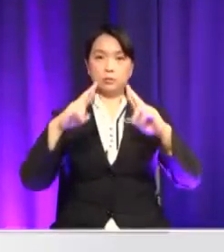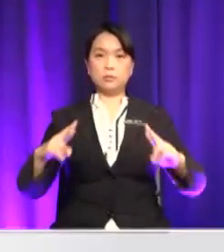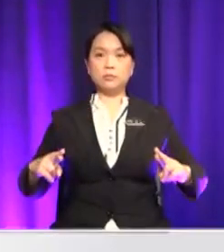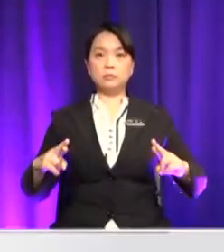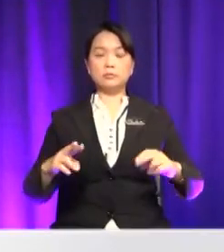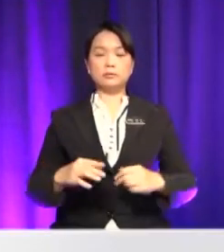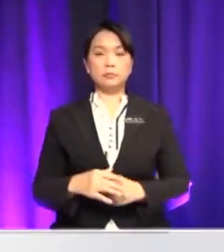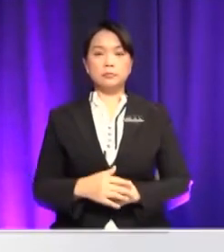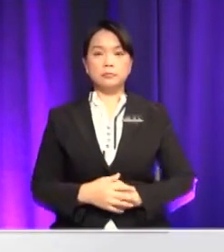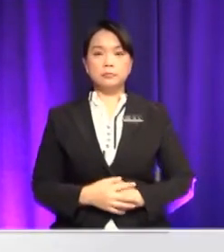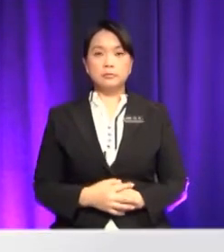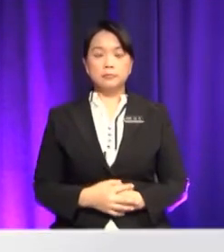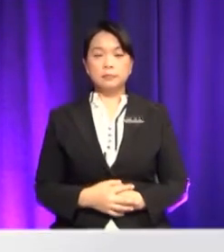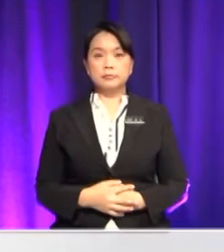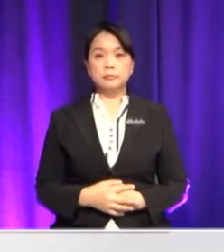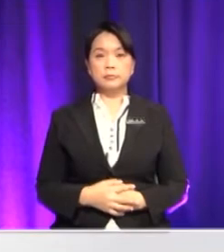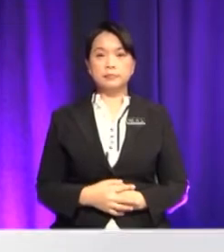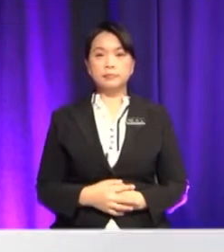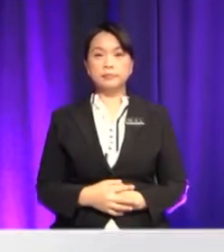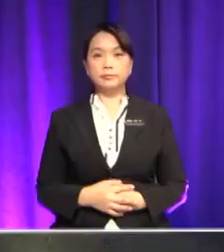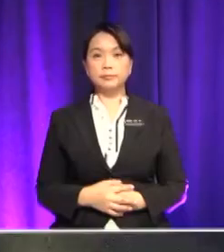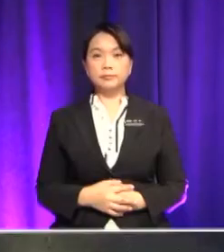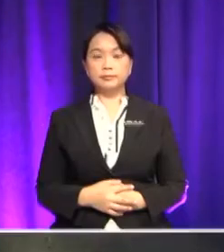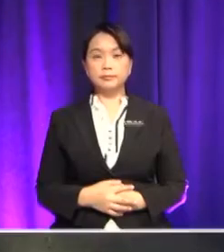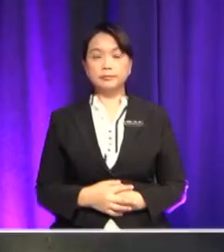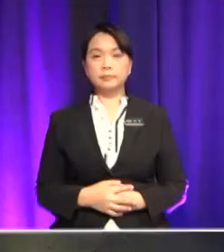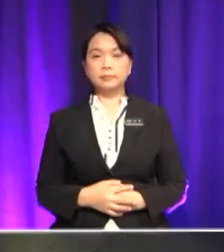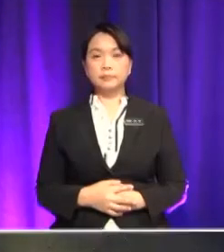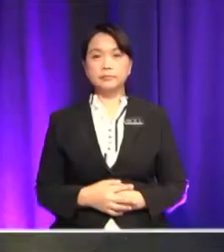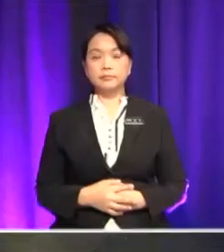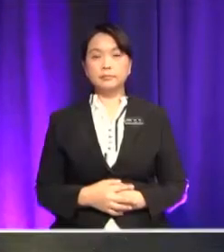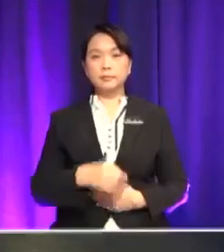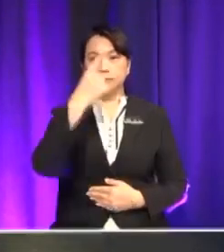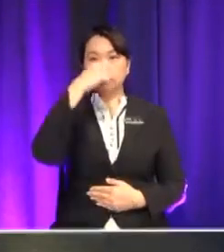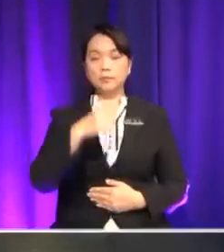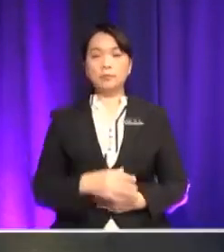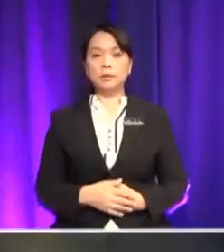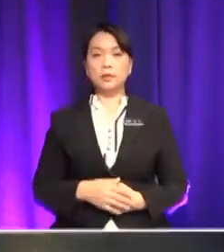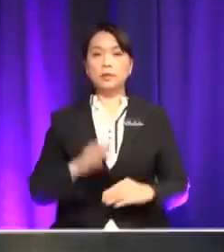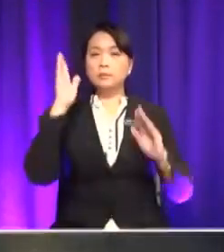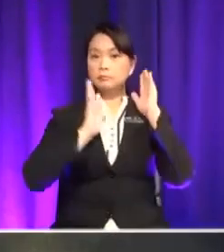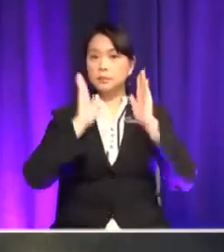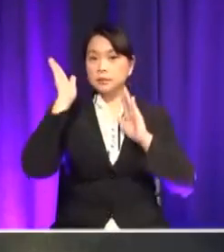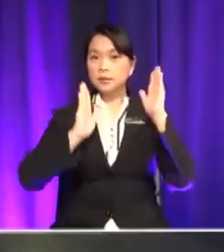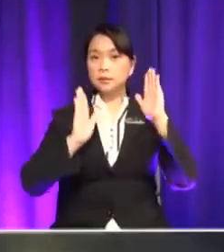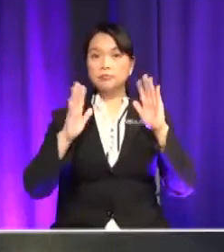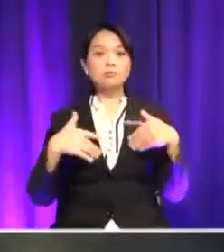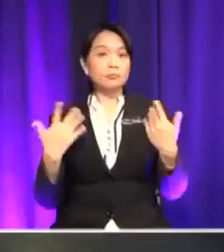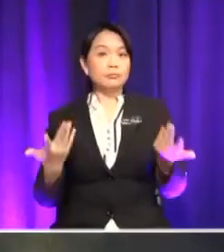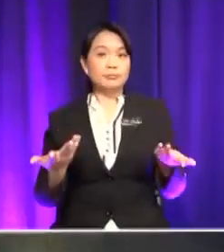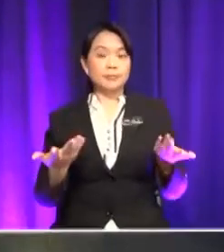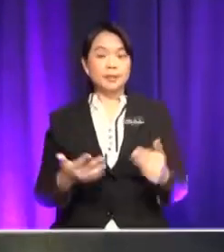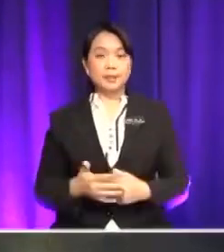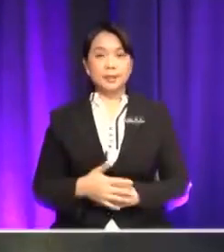tebing layar. Tebing Okey. layar. So, Okey. untuk Malaysia saya tak sebut kan? Betul, cikgu. Okey. Masih belum cikgu sebut lagi.